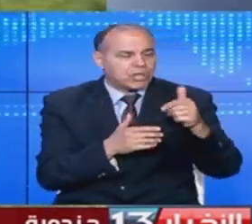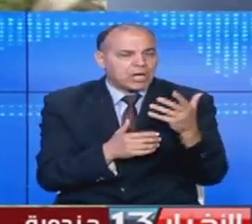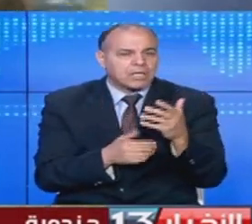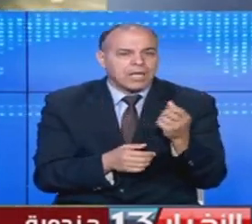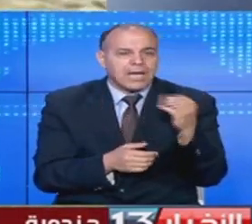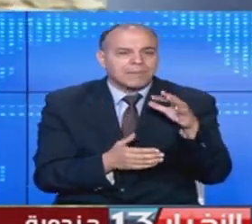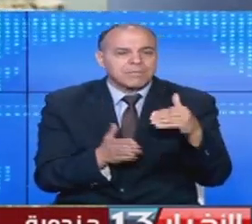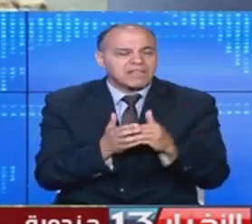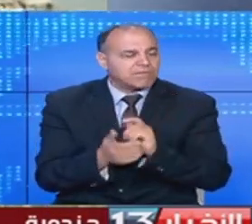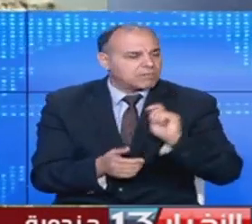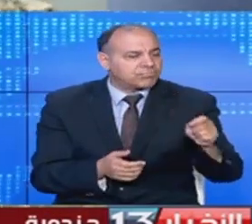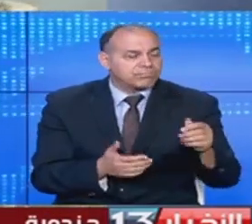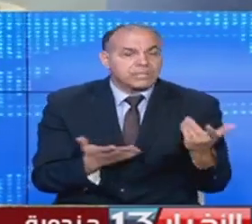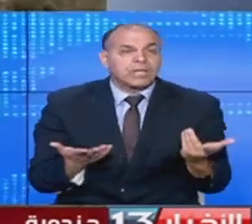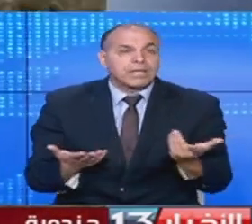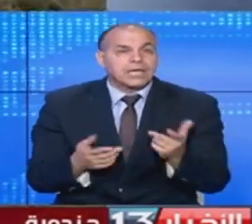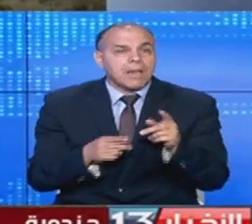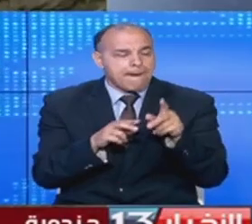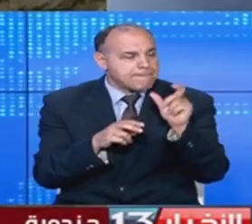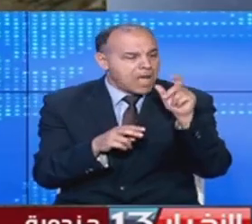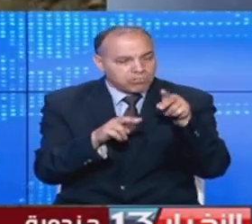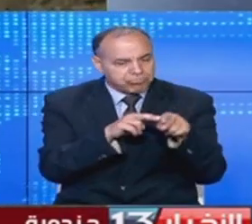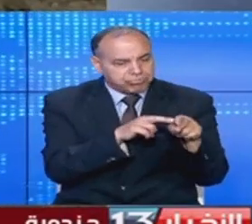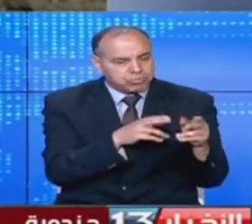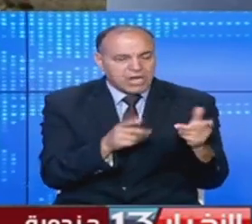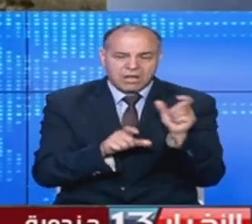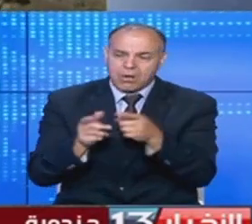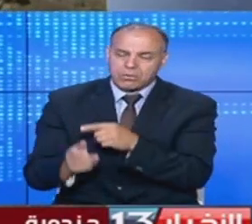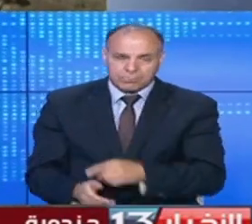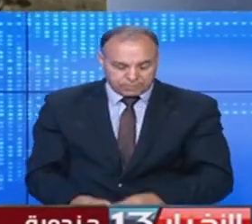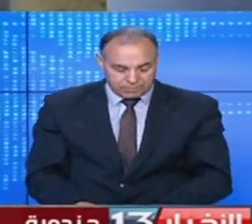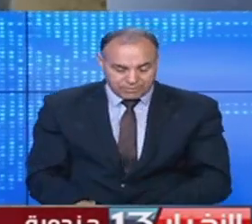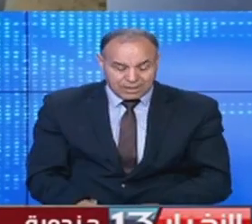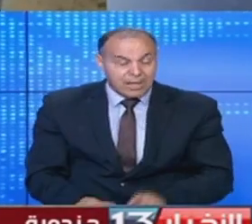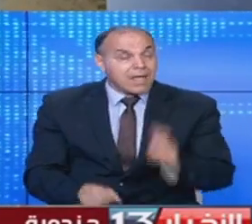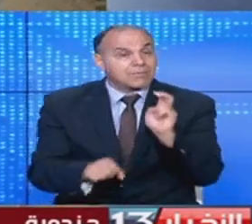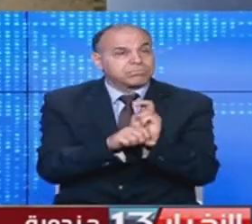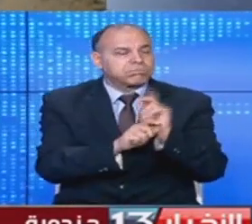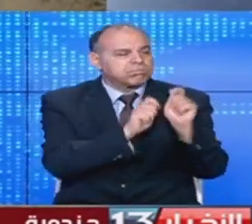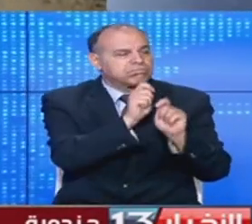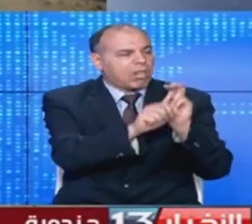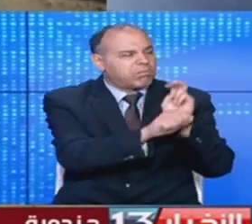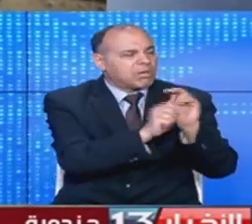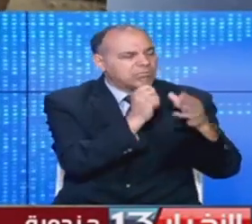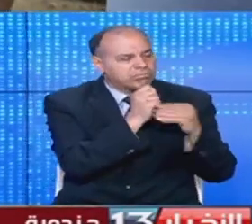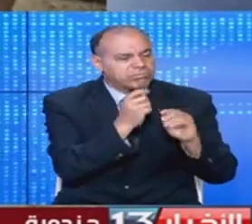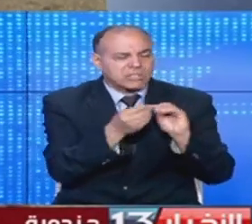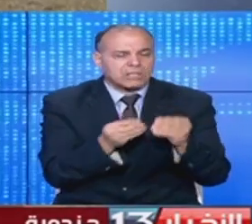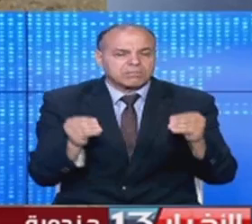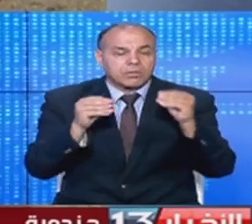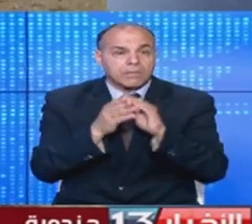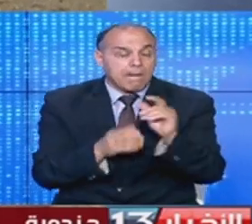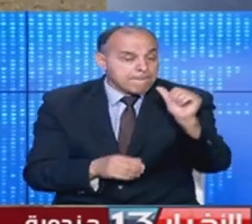ب 500 دينار رغم انقطاع المياه عن المتساكنين لتتراكم الديون وتزداد المعاناة.